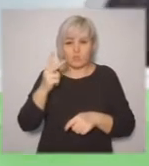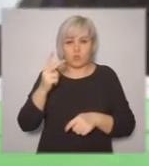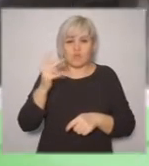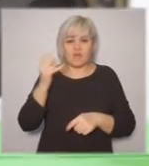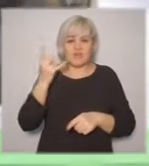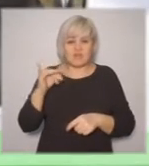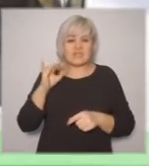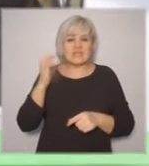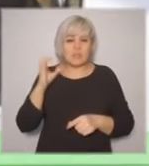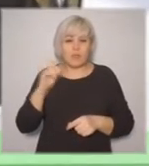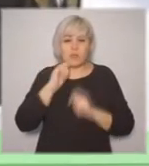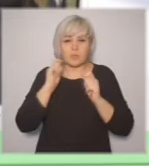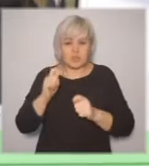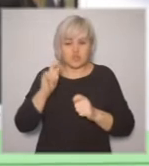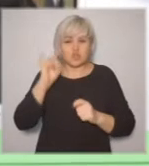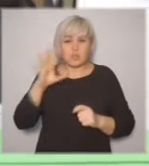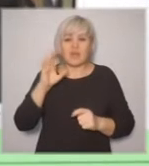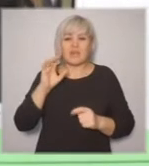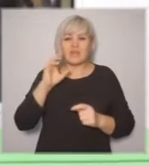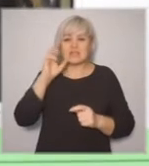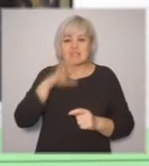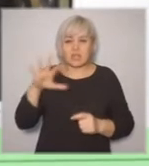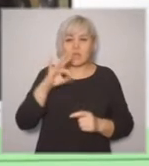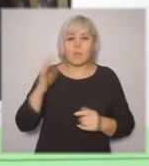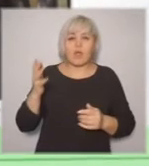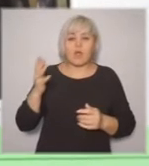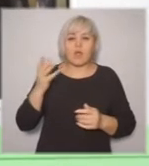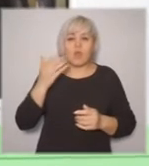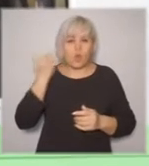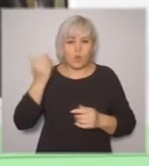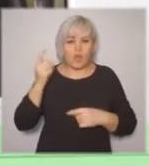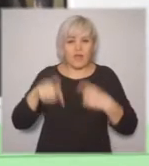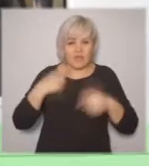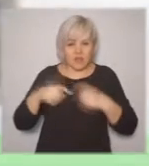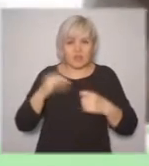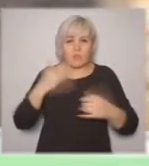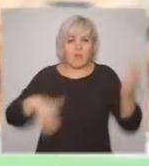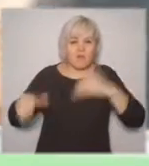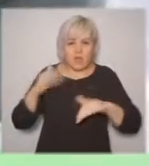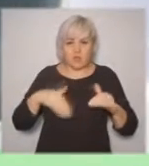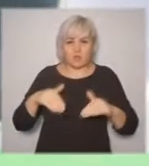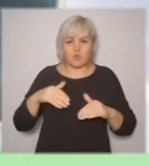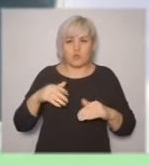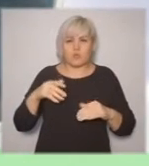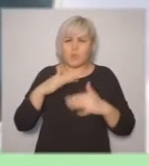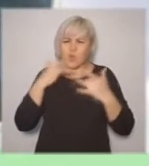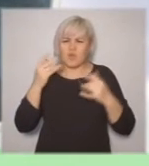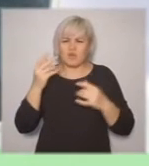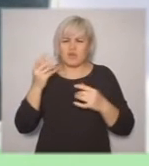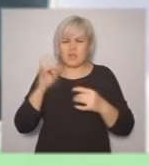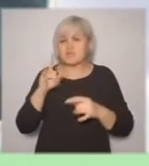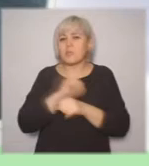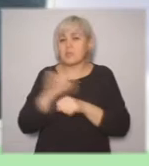призер чемпионата страны по легкой атлетике и плаванию, многократный победитель и призер окружных и областных соревнований «Спорт слепых» в